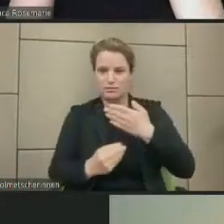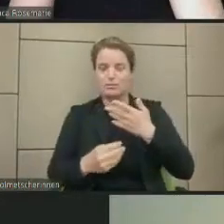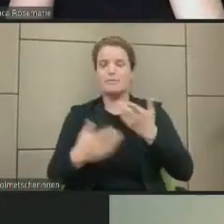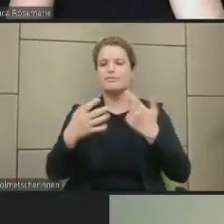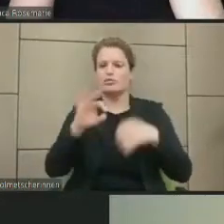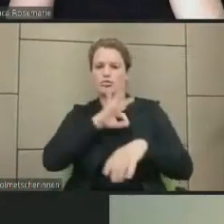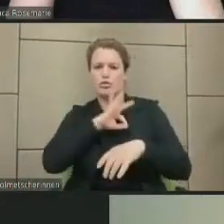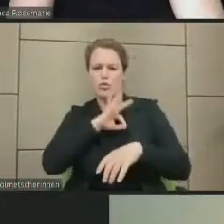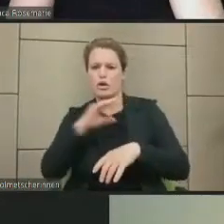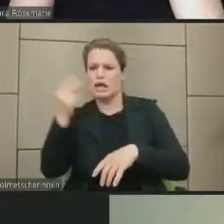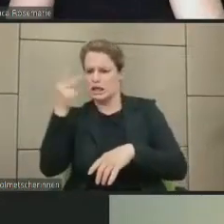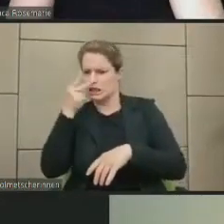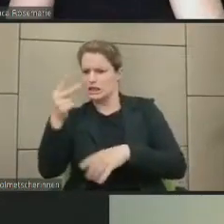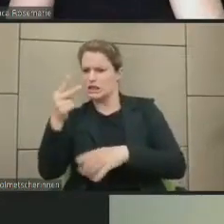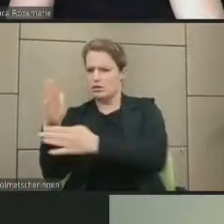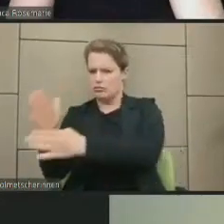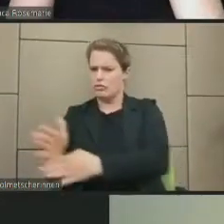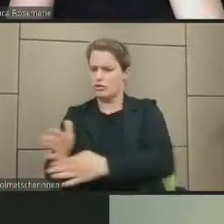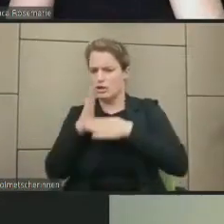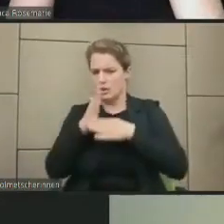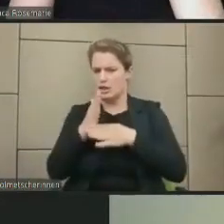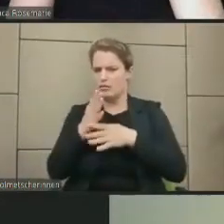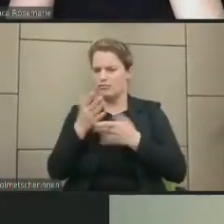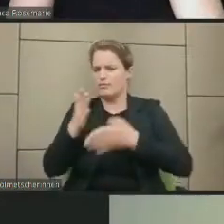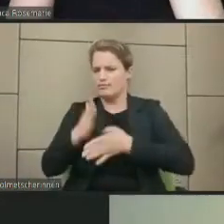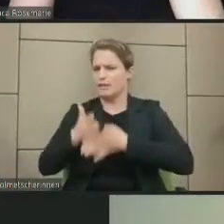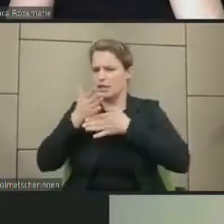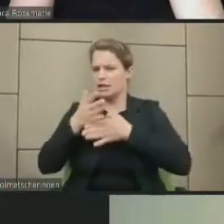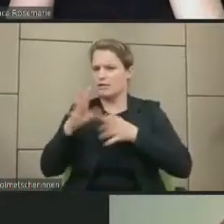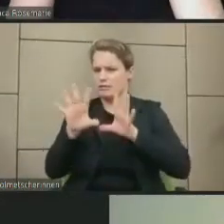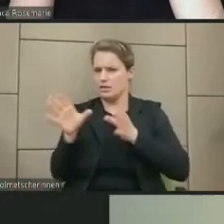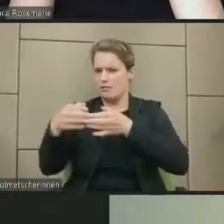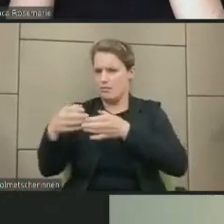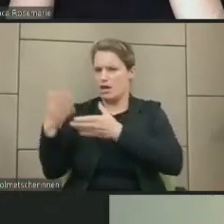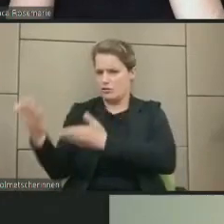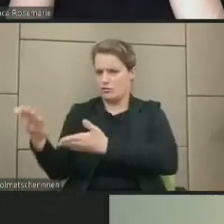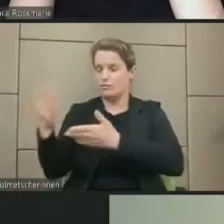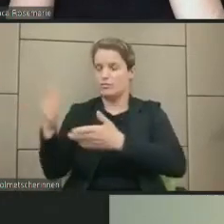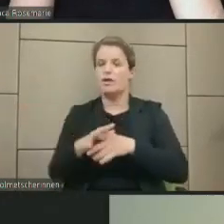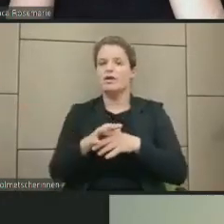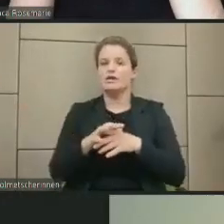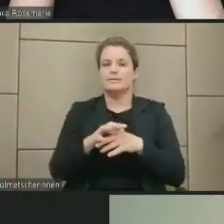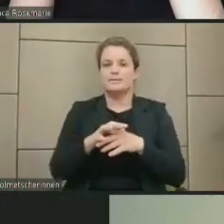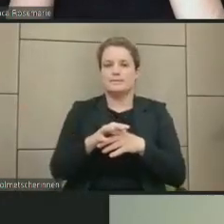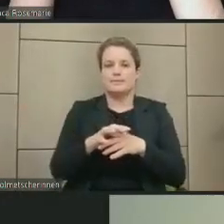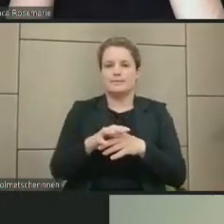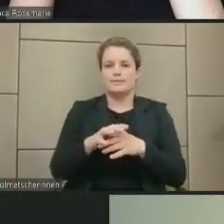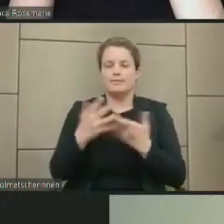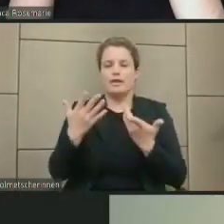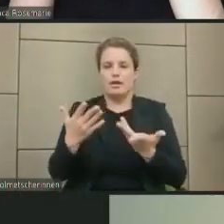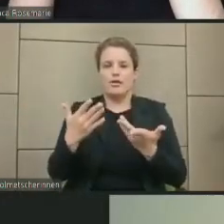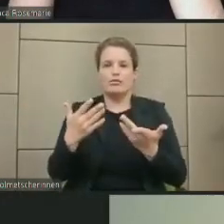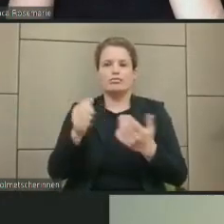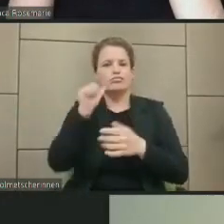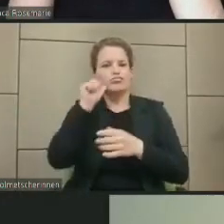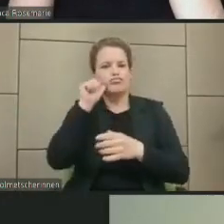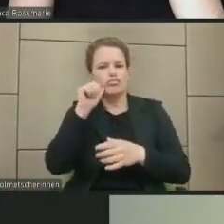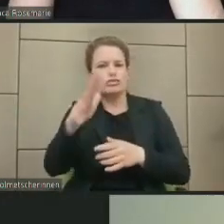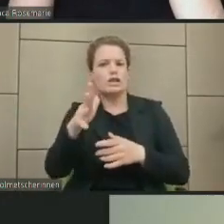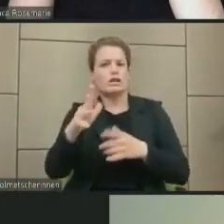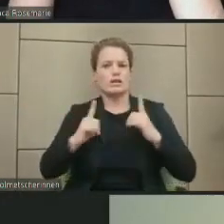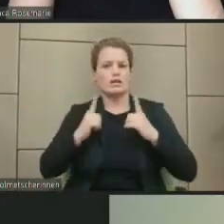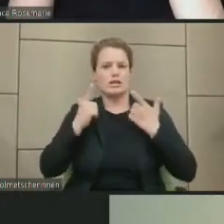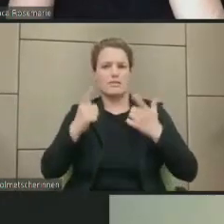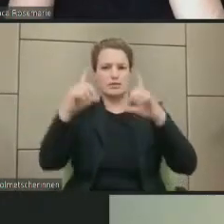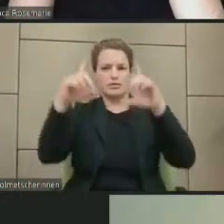Kollegen von der Hilfsgemeinschaft, der da auch sehr hilfsbereit ist, Fotos aus dem täglichen Leben,